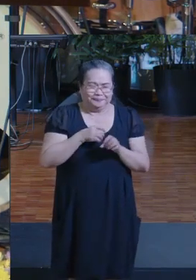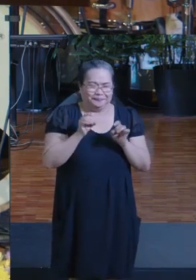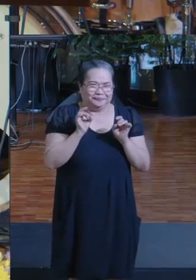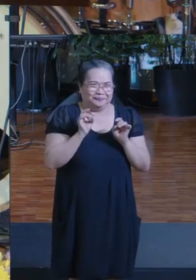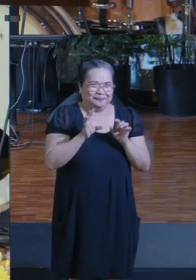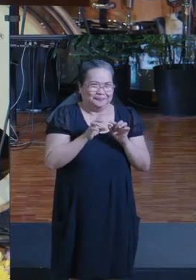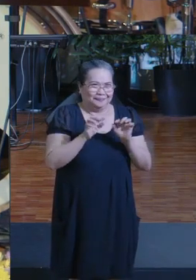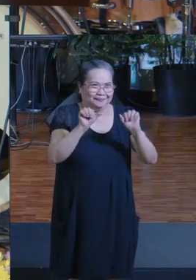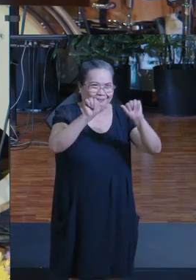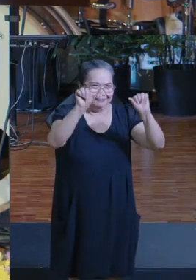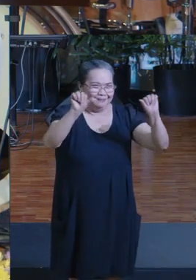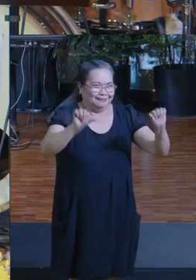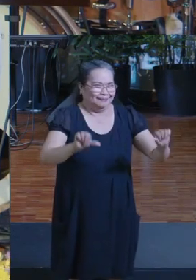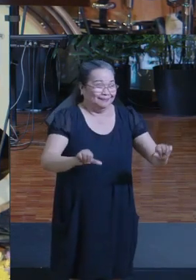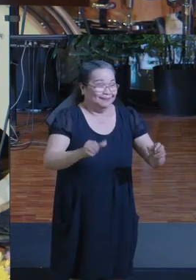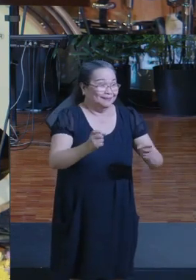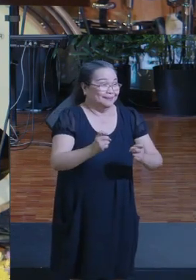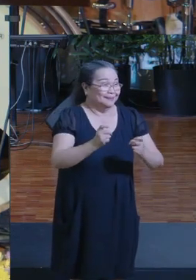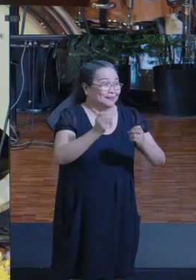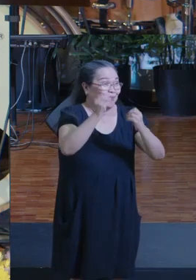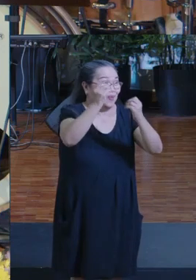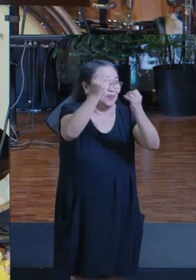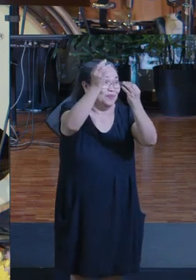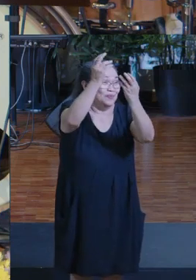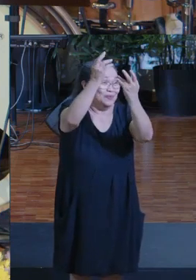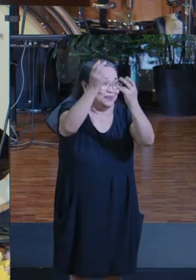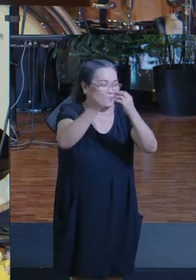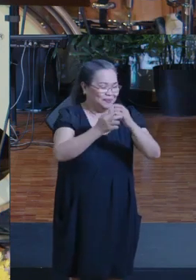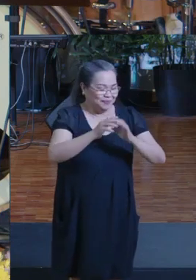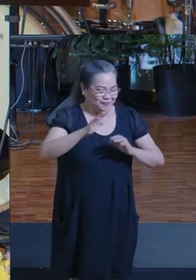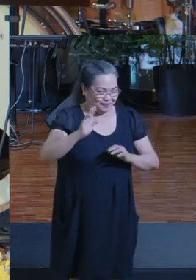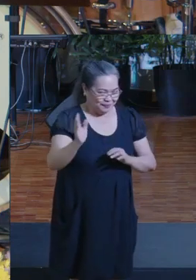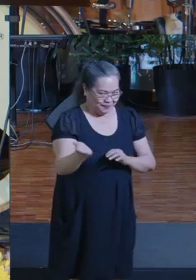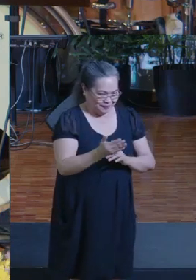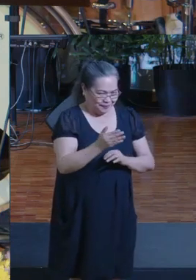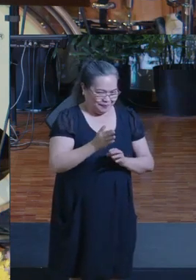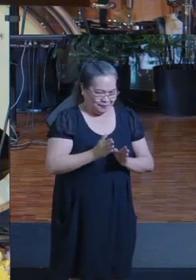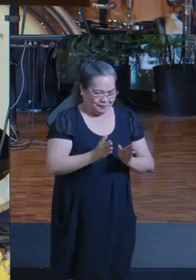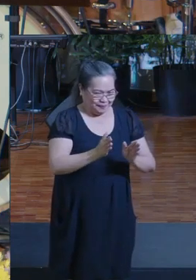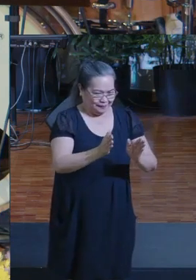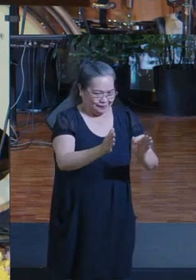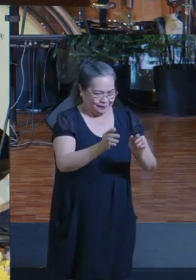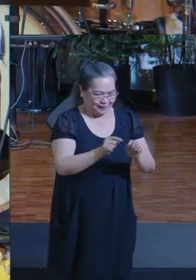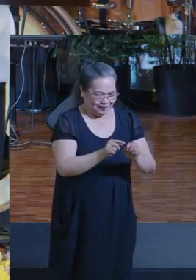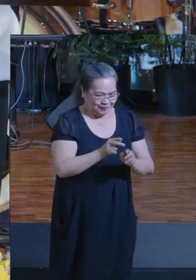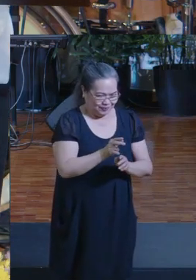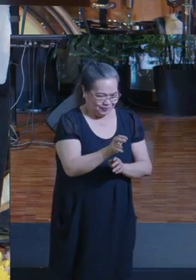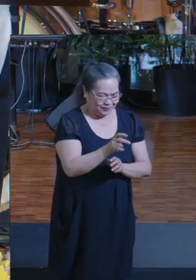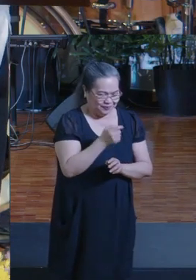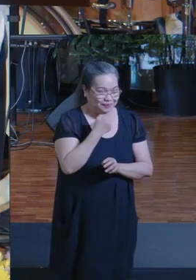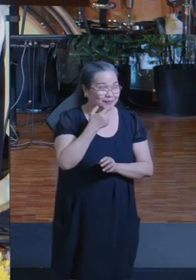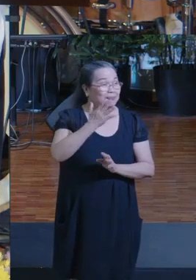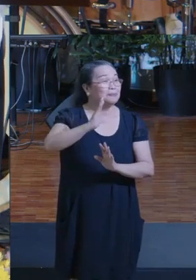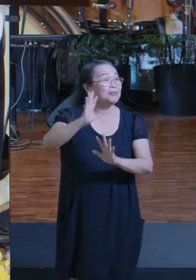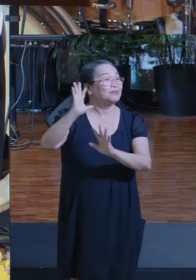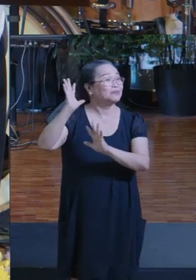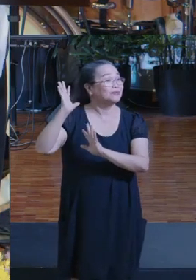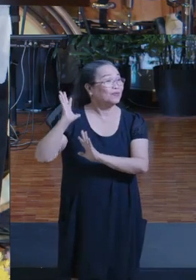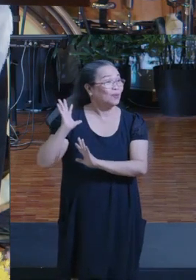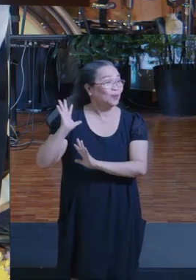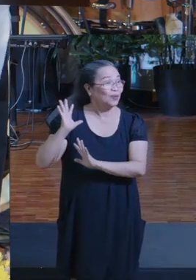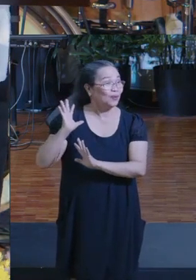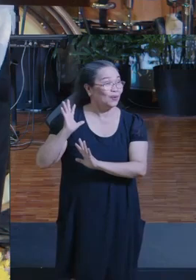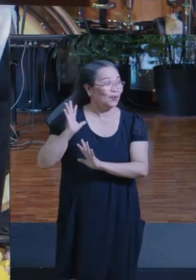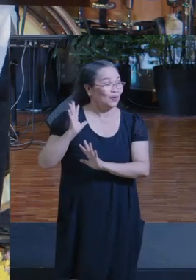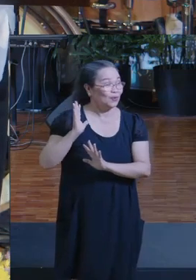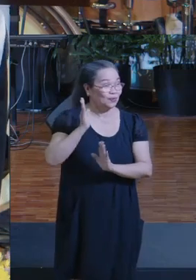no? Hatiin mo sa gitna, ilagay mo, gawin mo parang isang daanan, no? Kasi po noon, ang